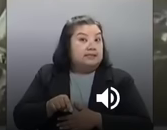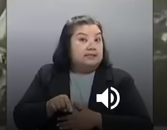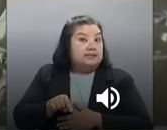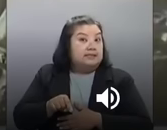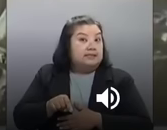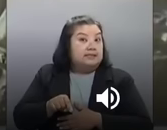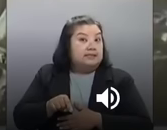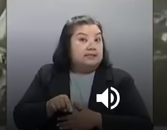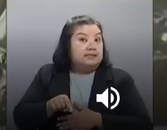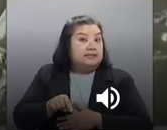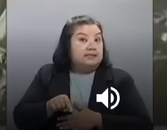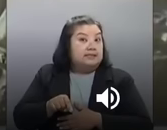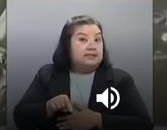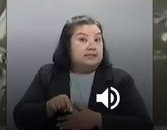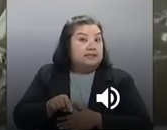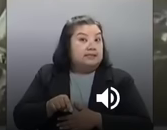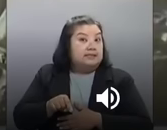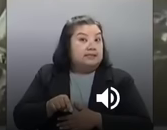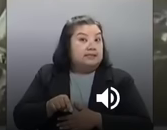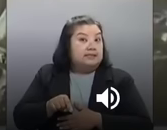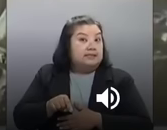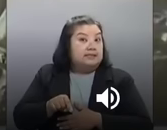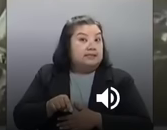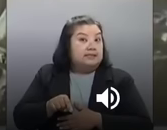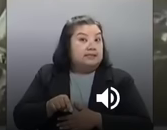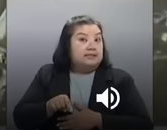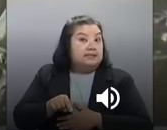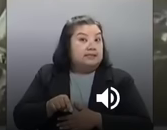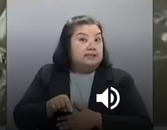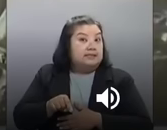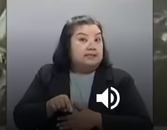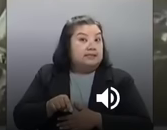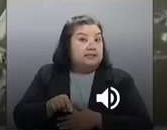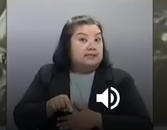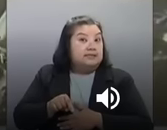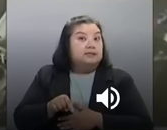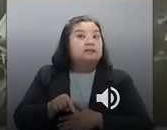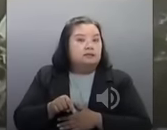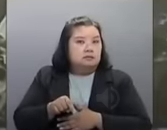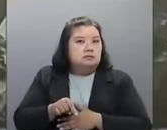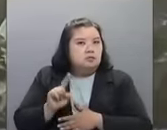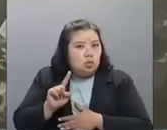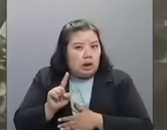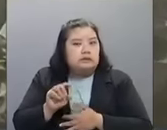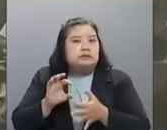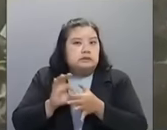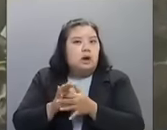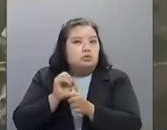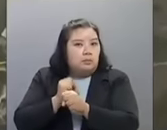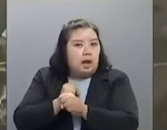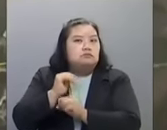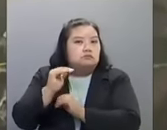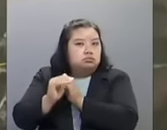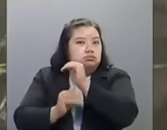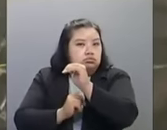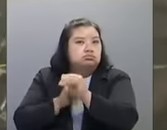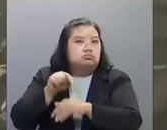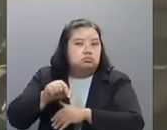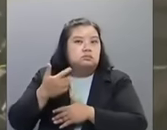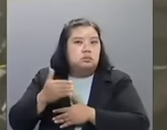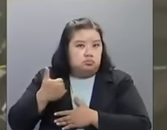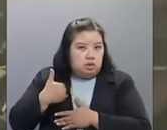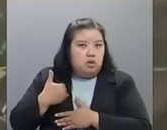ลอลอกลูบลอลอจีเลวีตเพลย์นี้เนาะอากาเกวลและอากาลาเนี่ย ผู้พัฒนาโครงการค่ะขับเคลื่อ